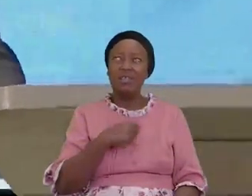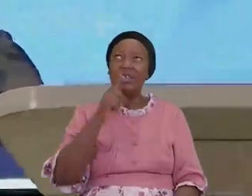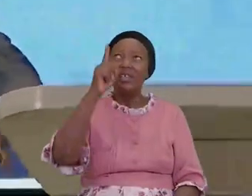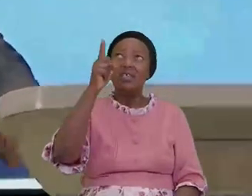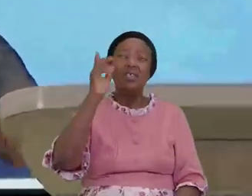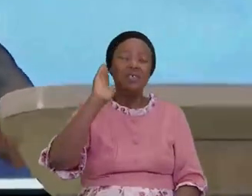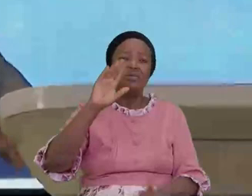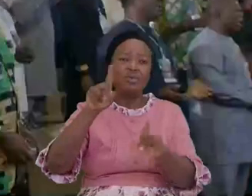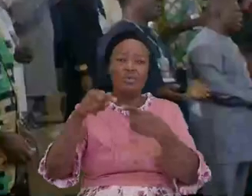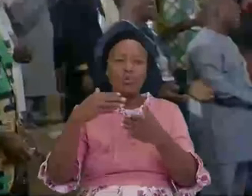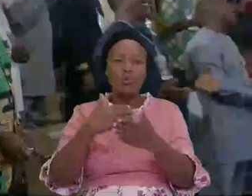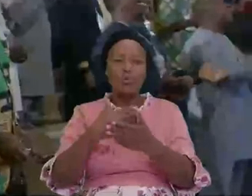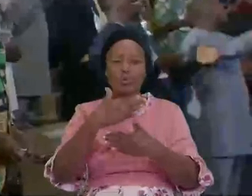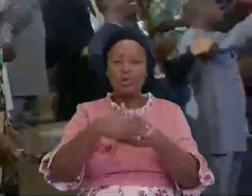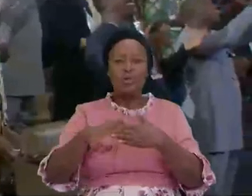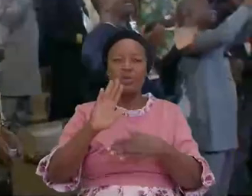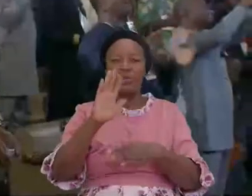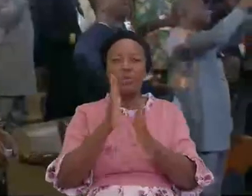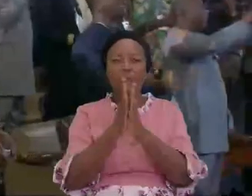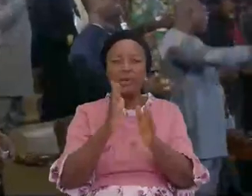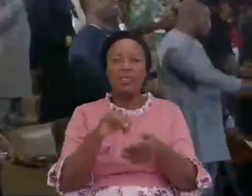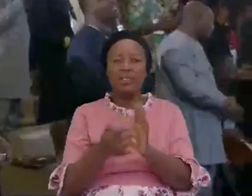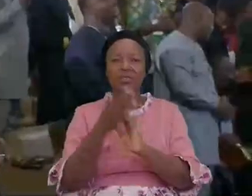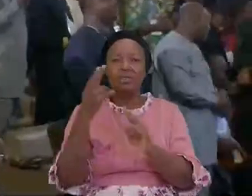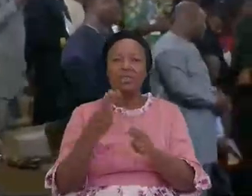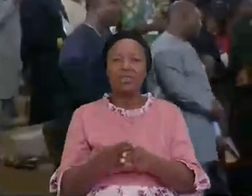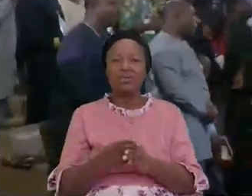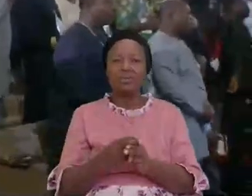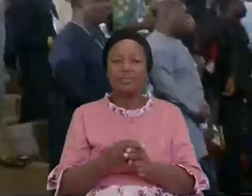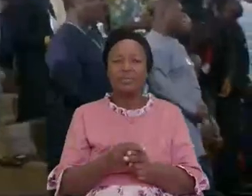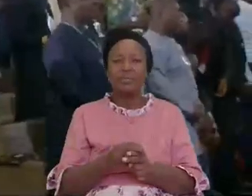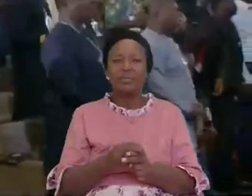Il ira au-delà de ta prière.